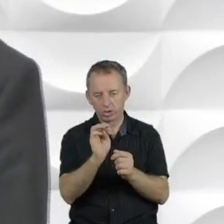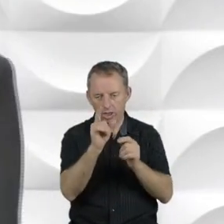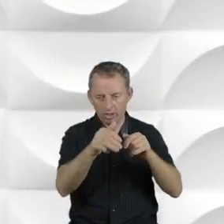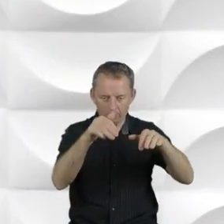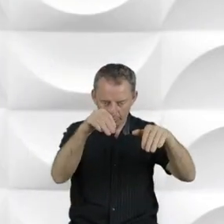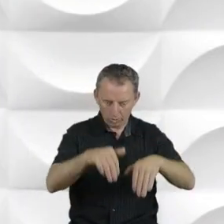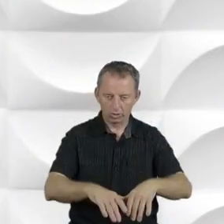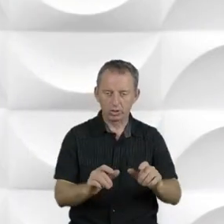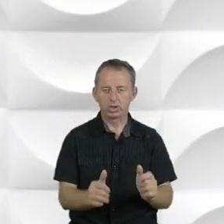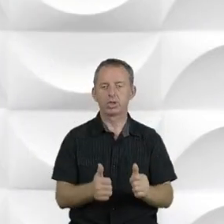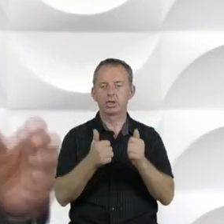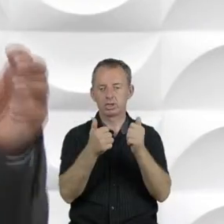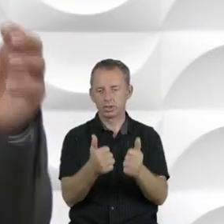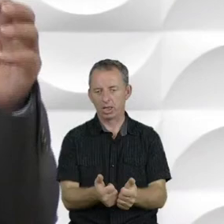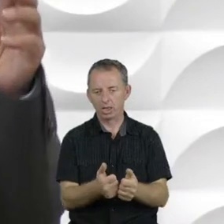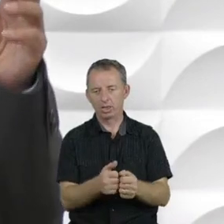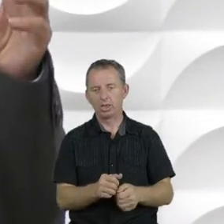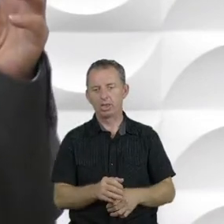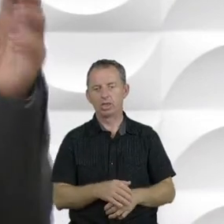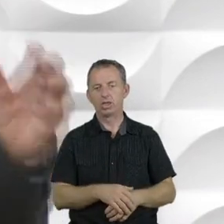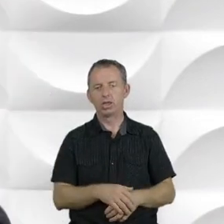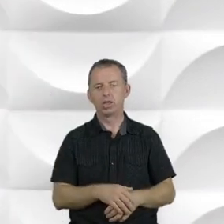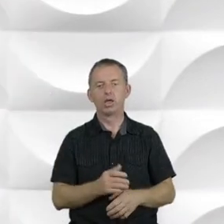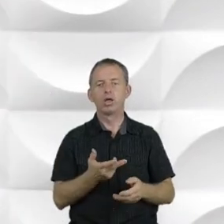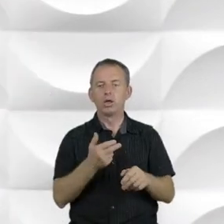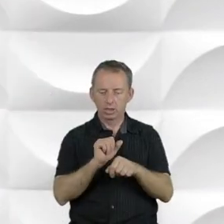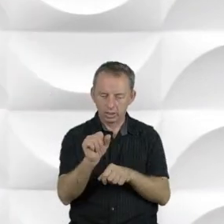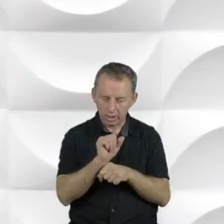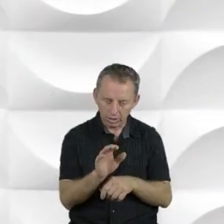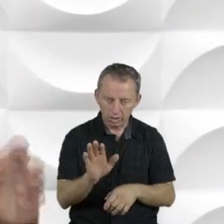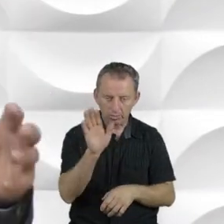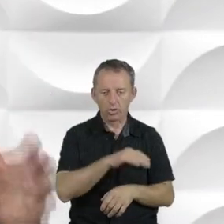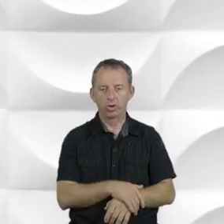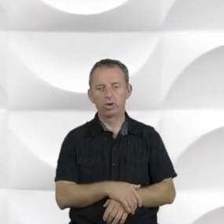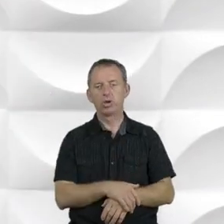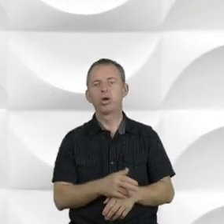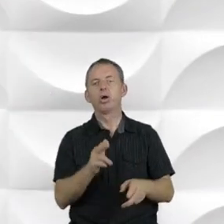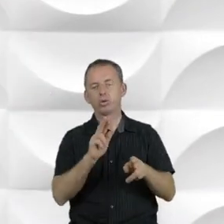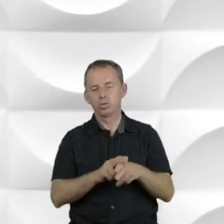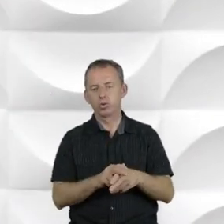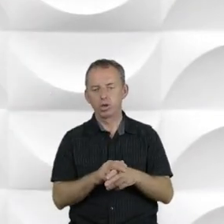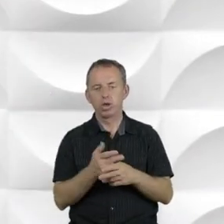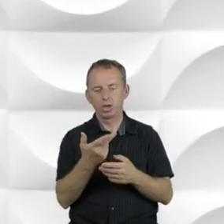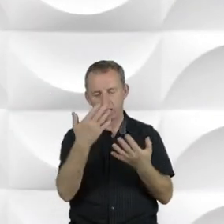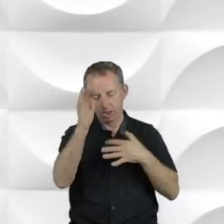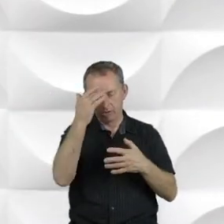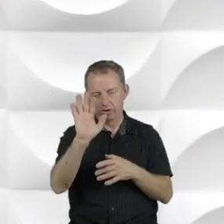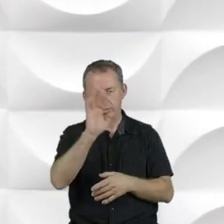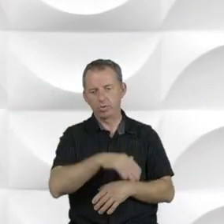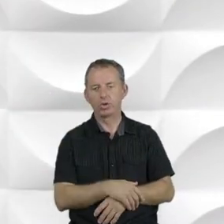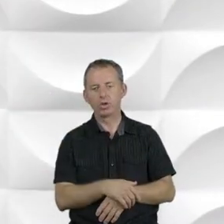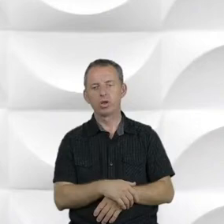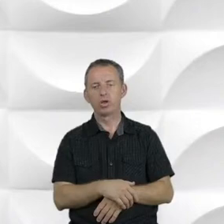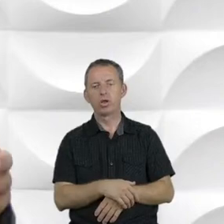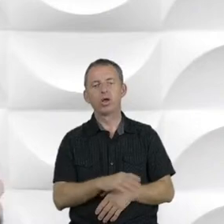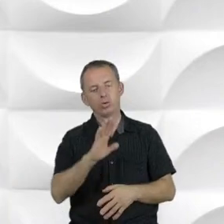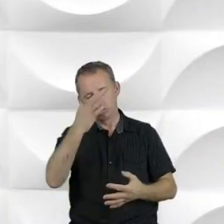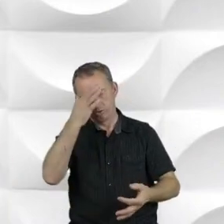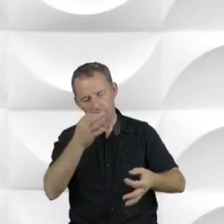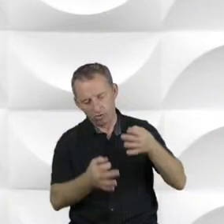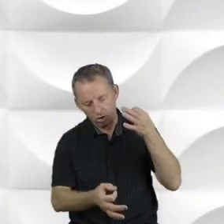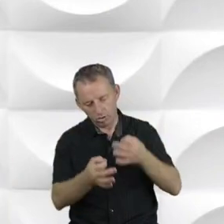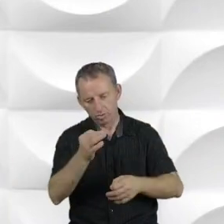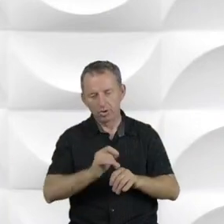się stać, że istnieje Bóg, którzy negują Boga, którzy zwątpili już